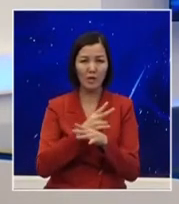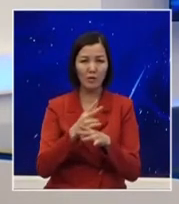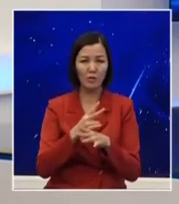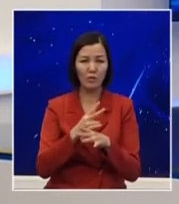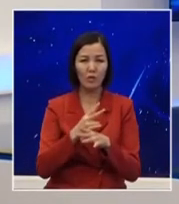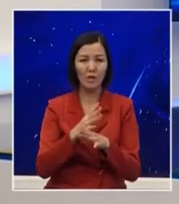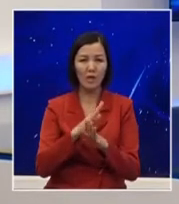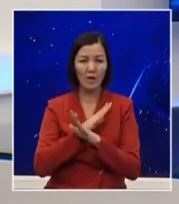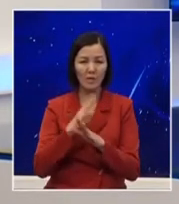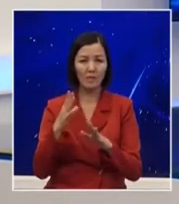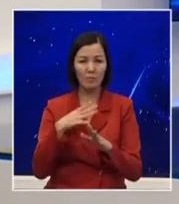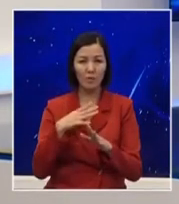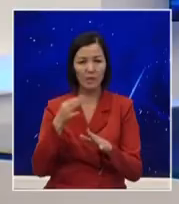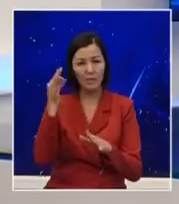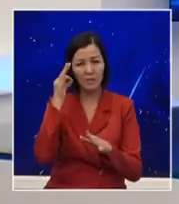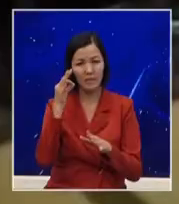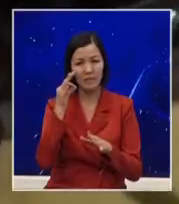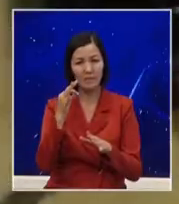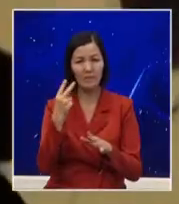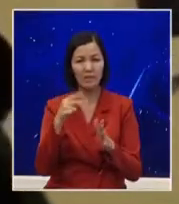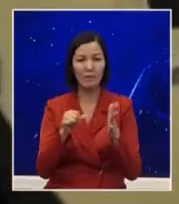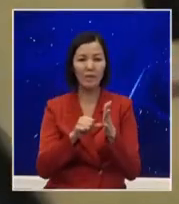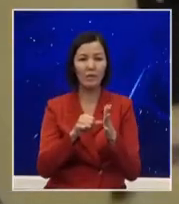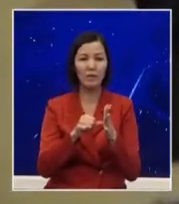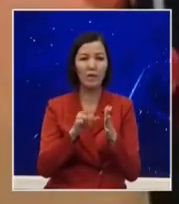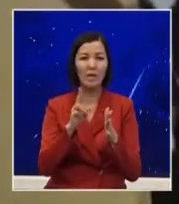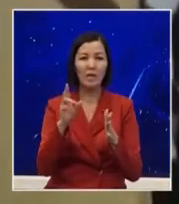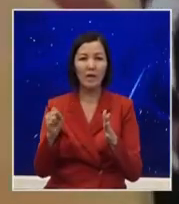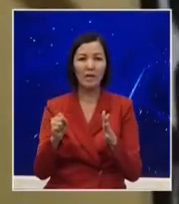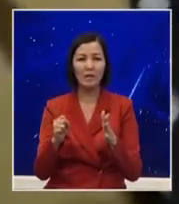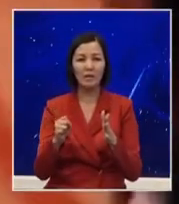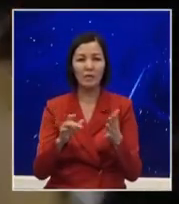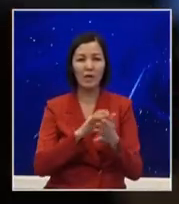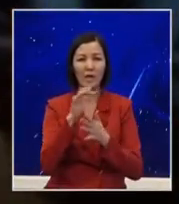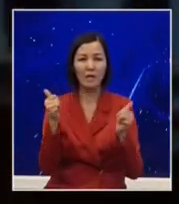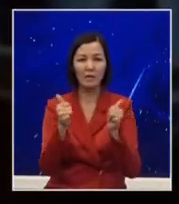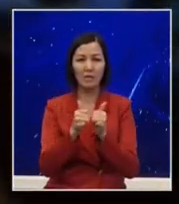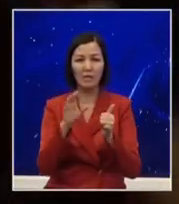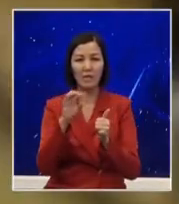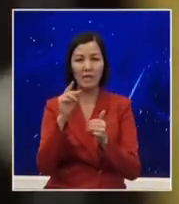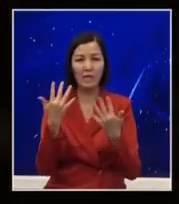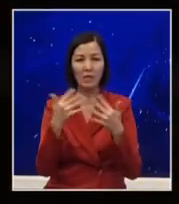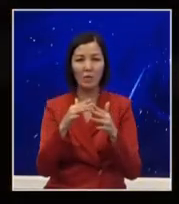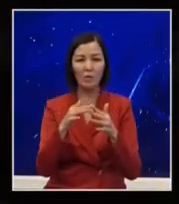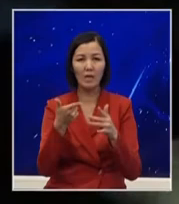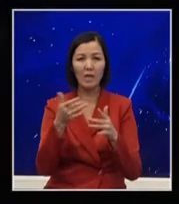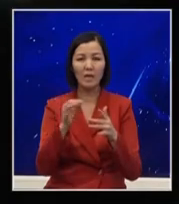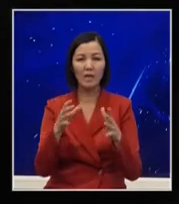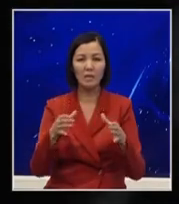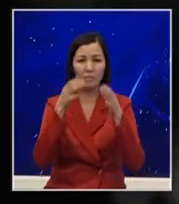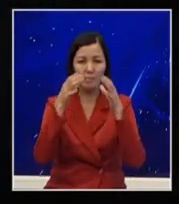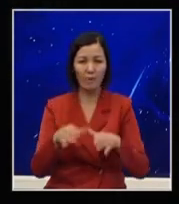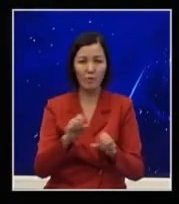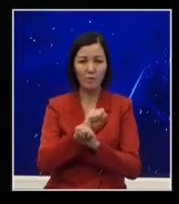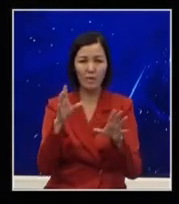жан тапсырған. Естеріңізге сала кетейік, 26 қарашада шаһарға қарасты Еркін ауылында газ баллон жарылысы болған еді.